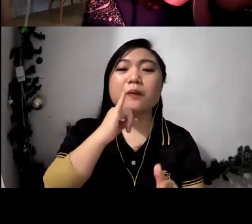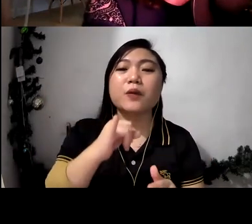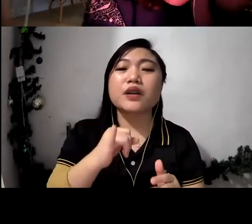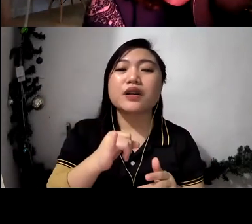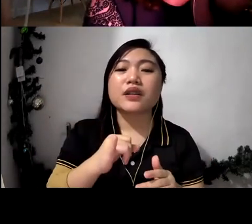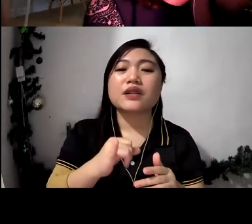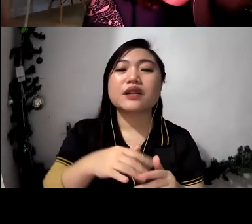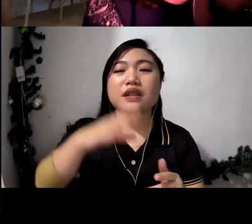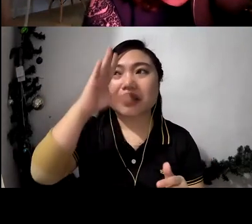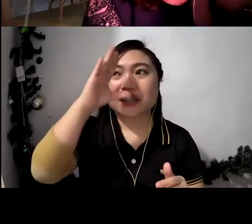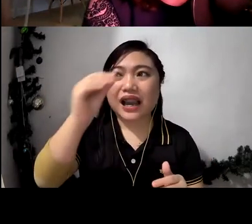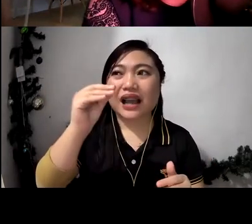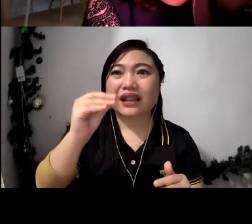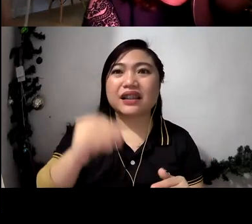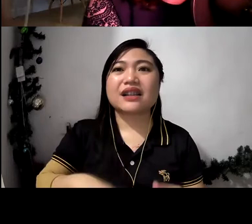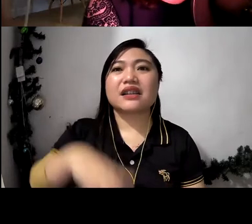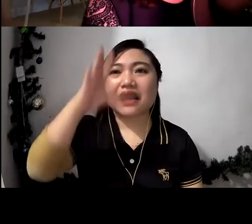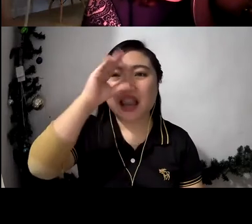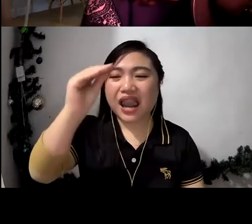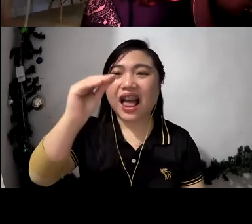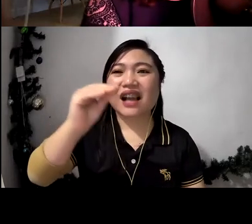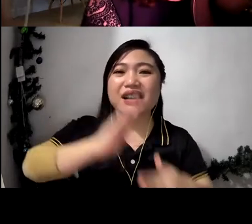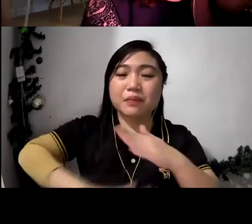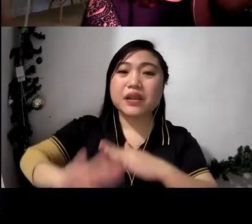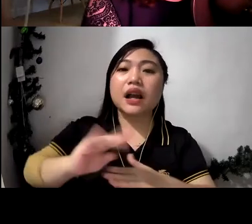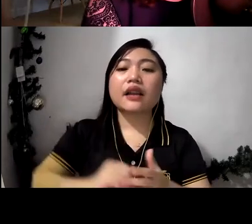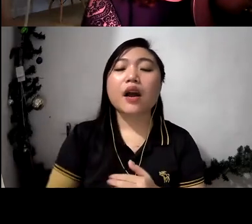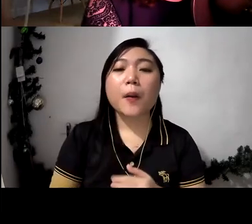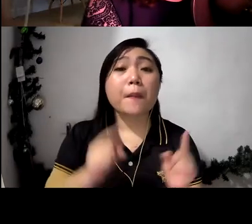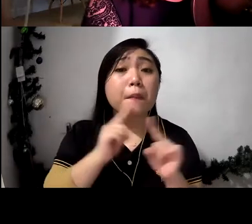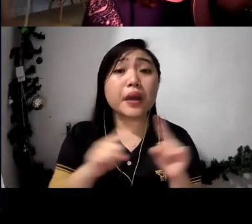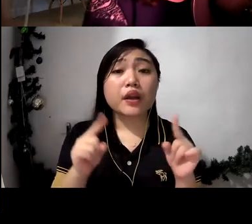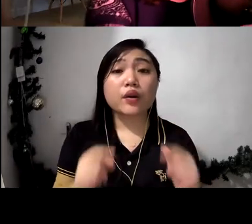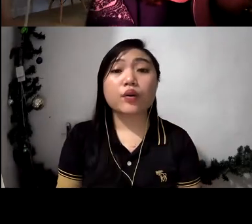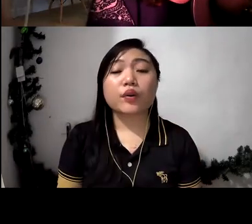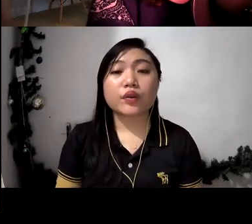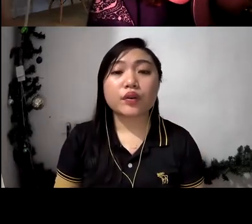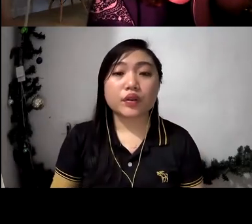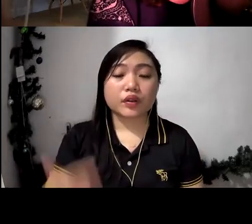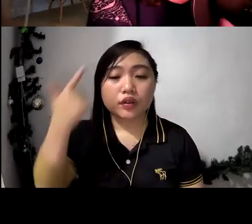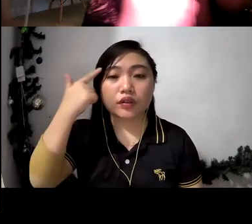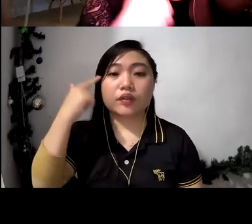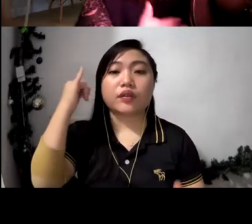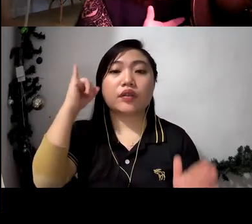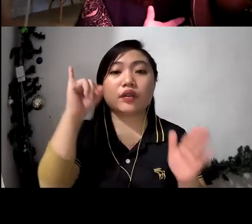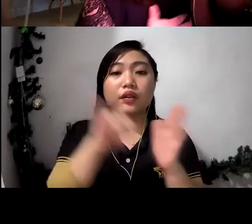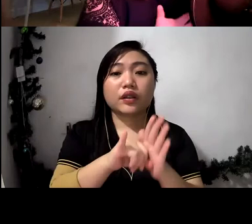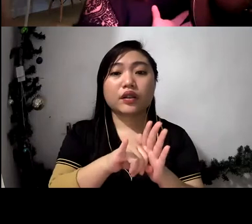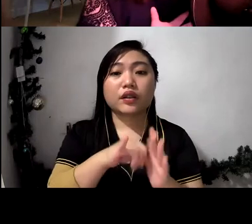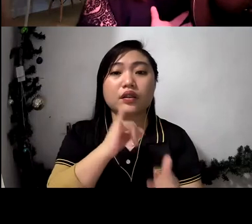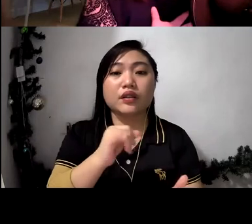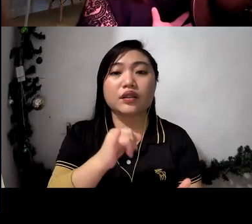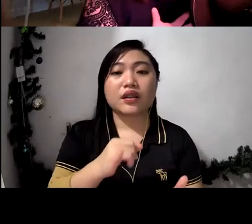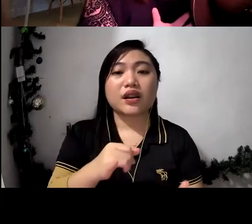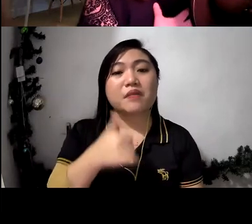mo, lalaki kang pinanganak, ano? Pero yung gender identity mo, trans woman ka, babae